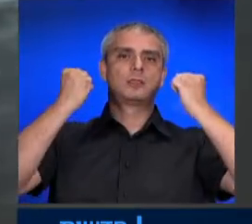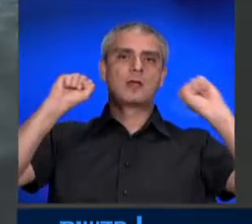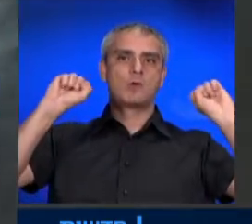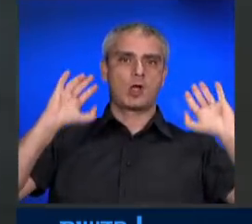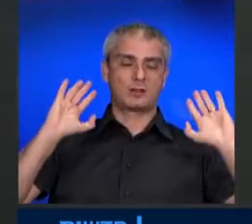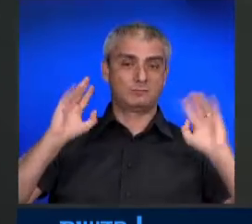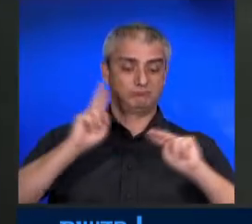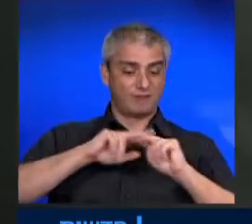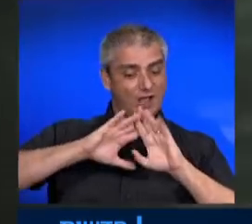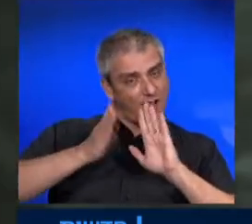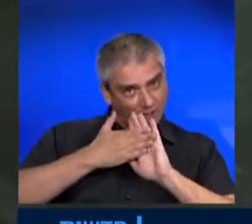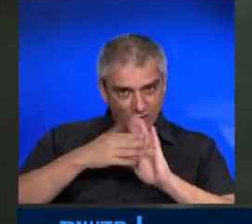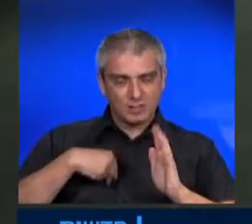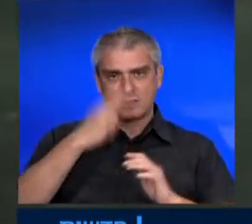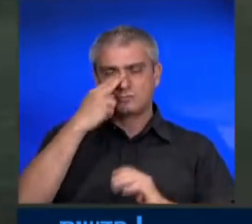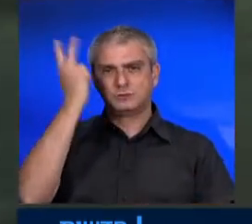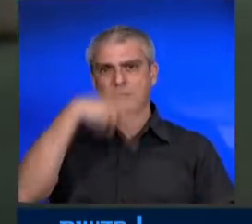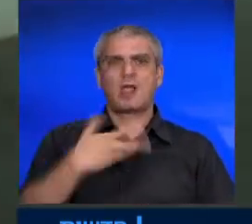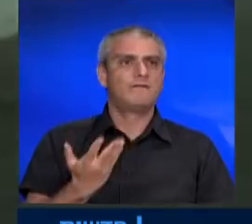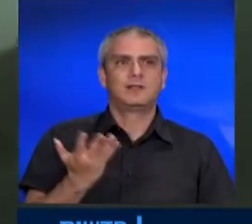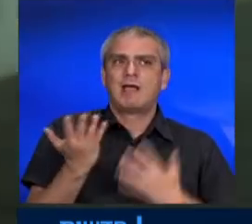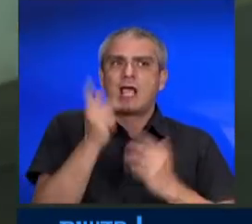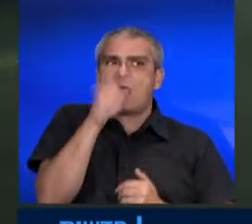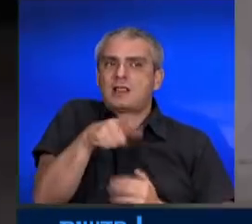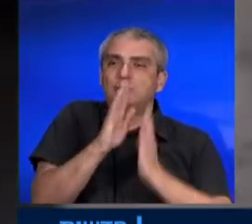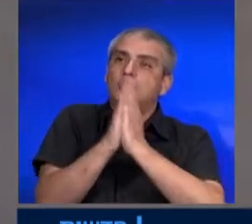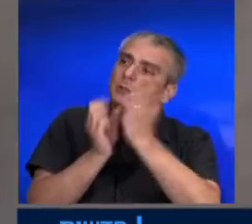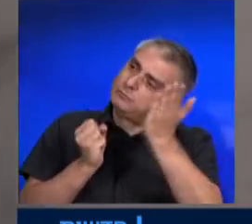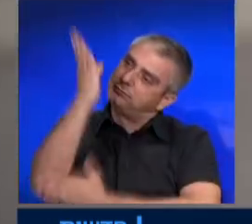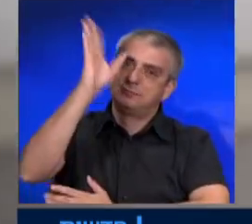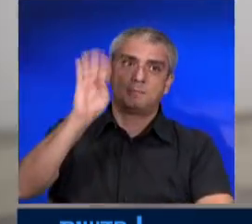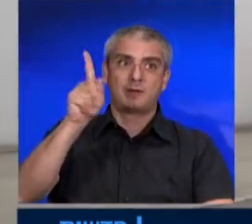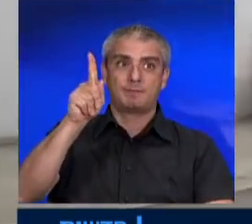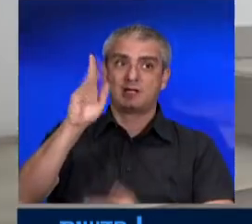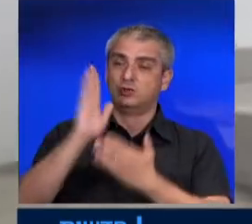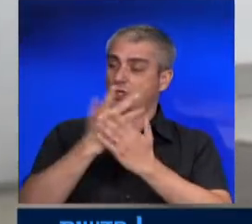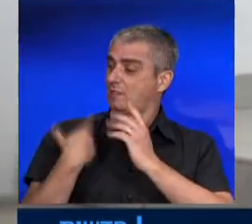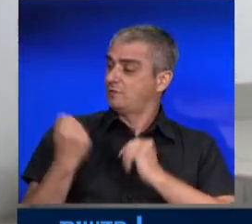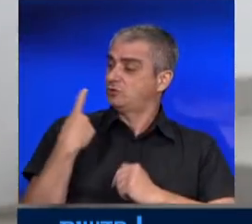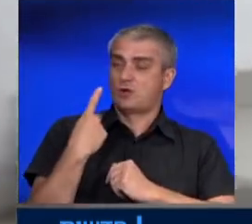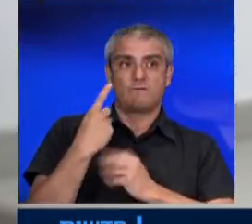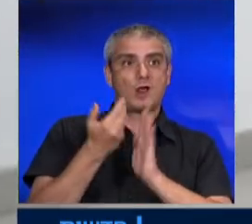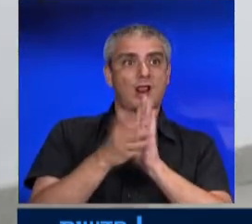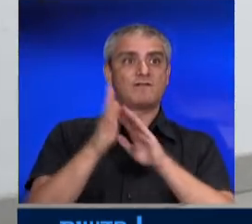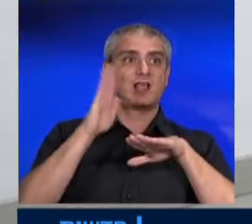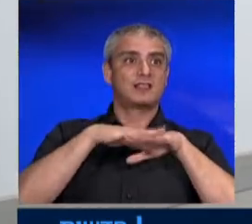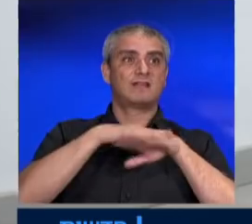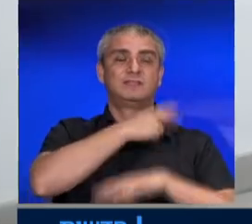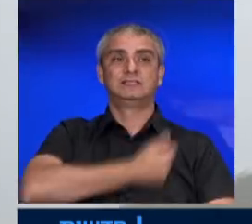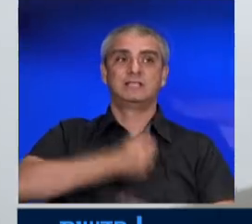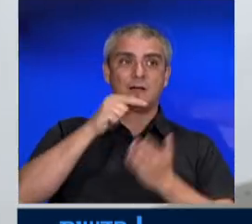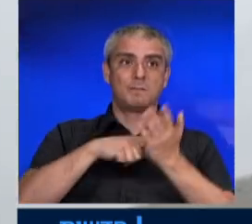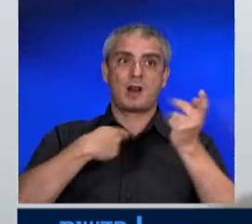ואחרי כל זה אנחנו מנסים להבין. איך אדם שקרא להדיח את נתניהו, שהחליט לפני שבוע לוותר על תפקיד שר בגלל